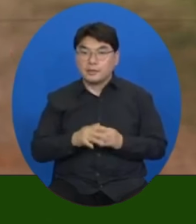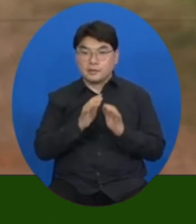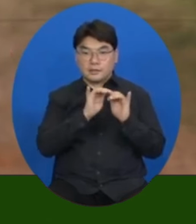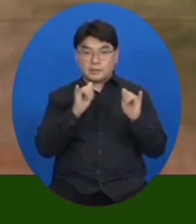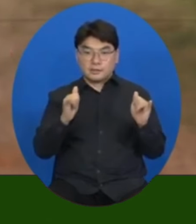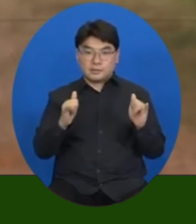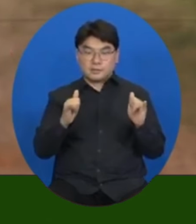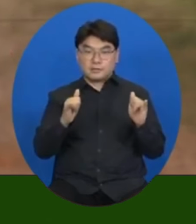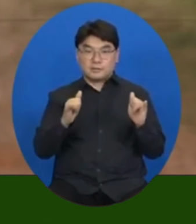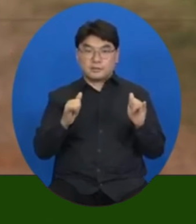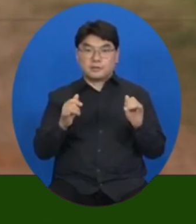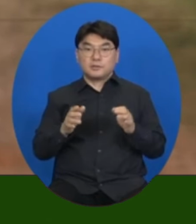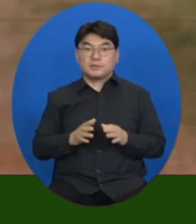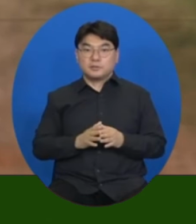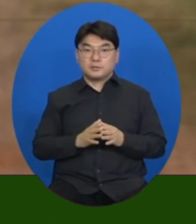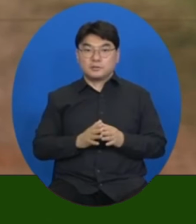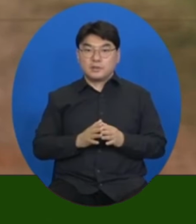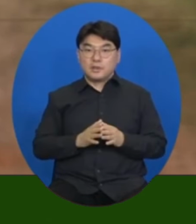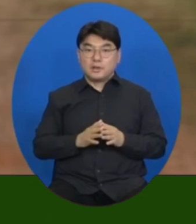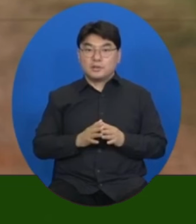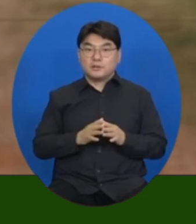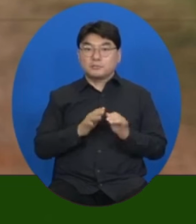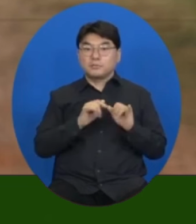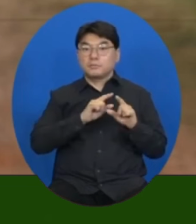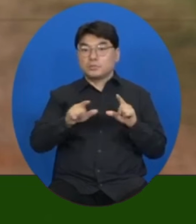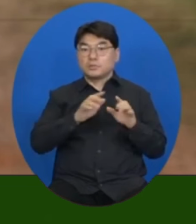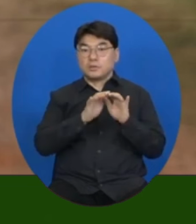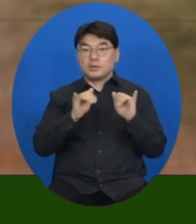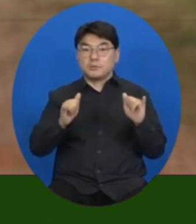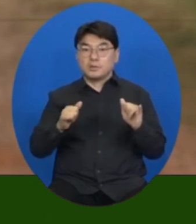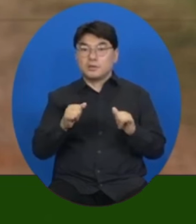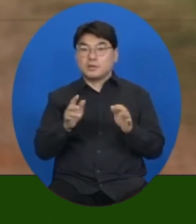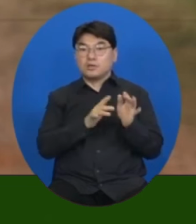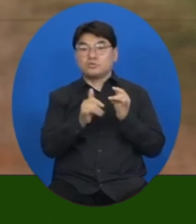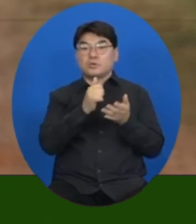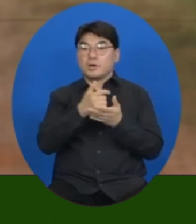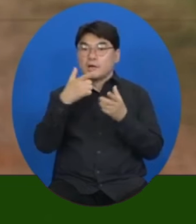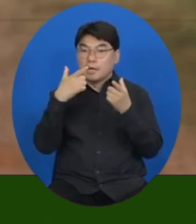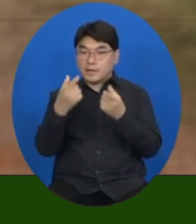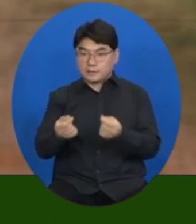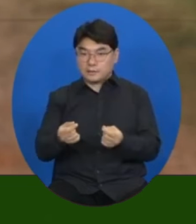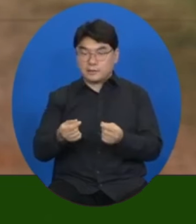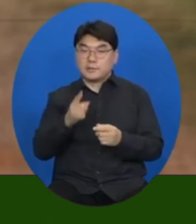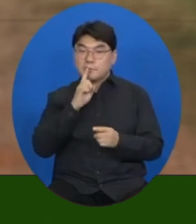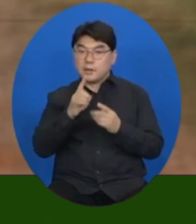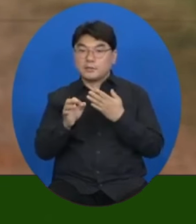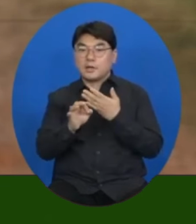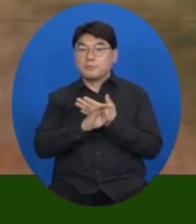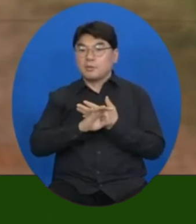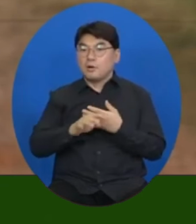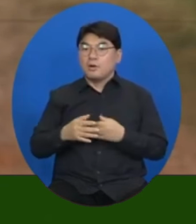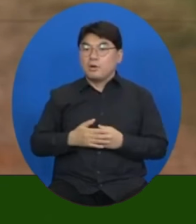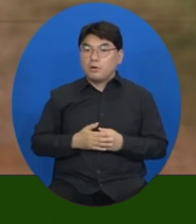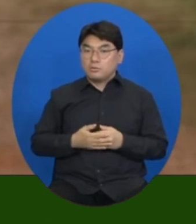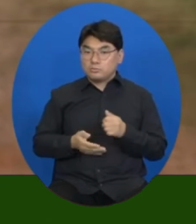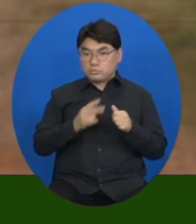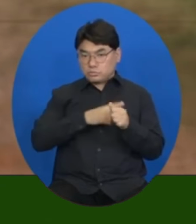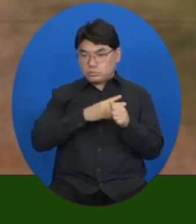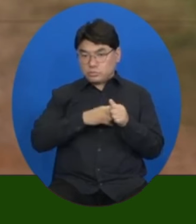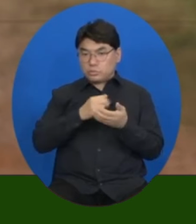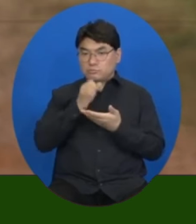사람이 예수와 같은 주장을 했다면 그는 결코 위대한 도덕적 수성이 될 수 없기 때문이다 그는